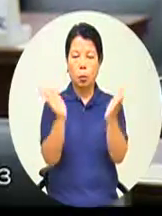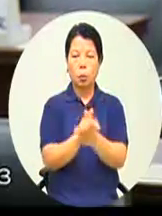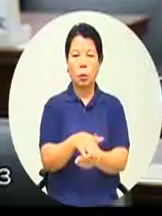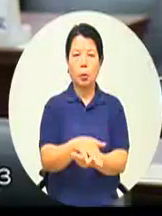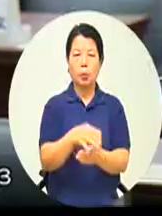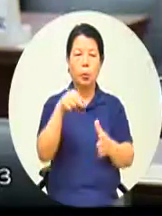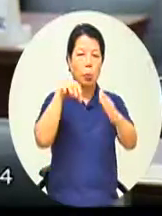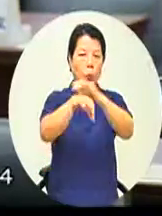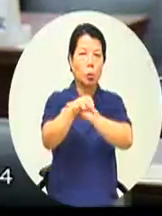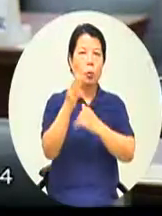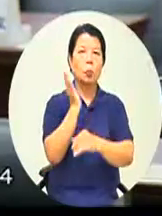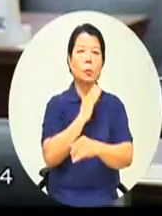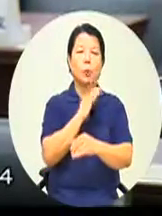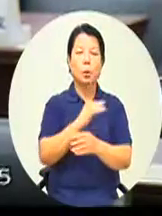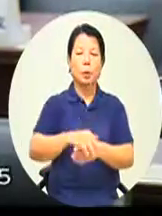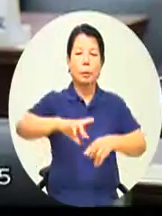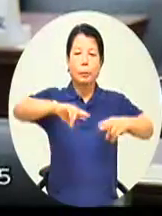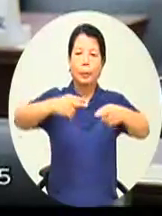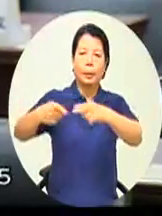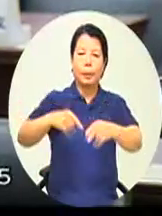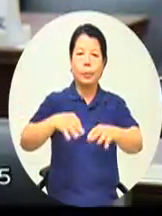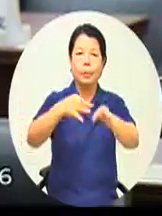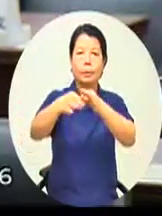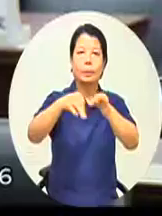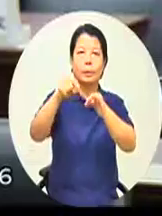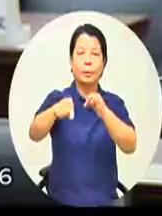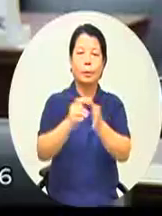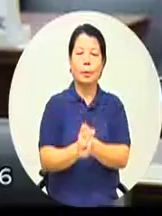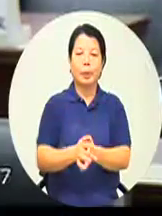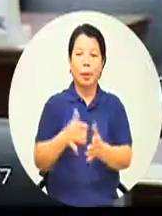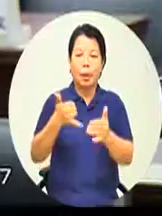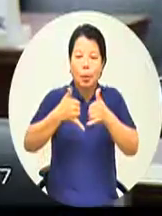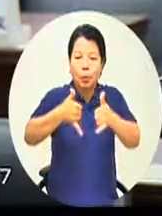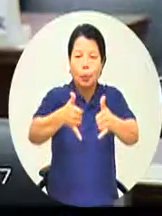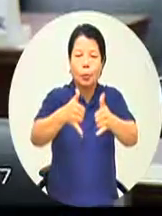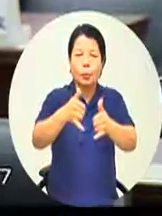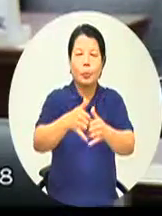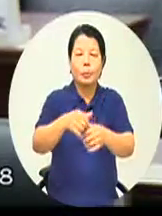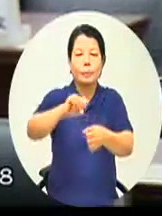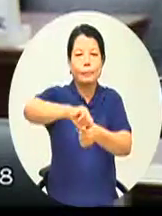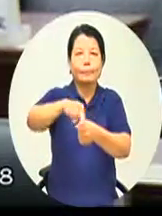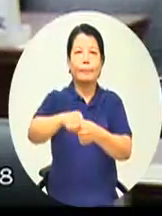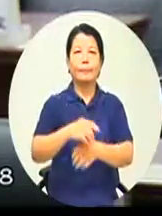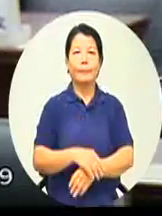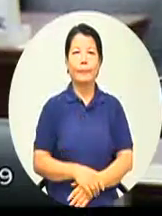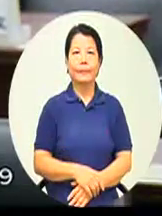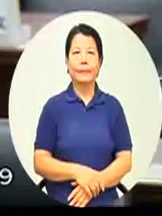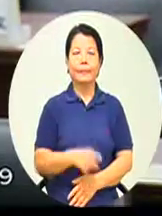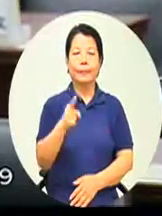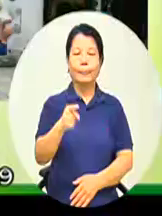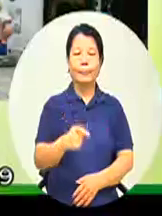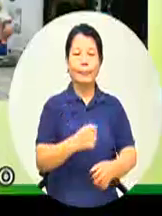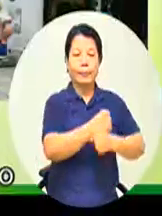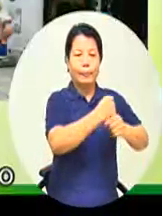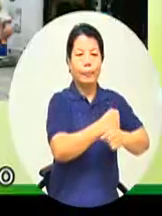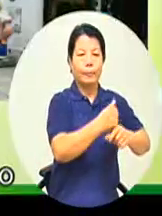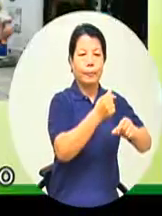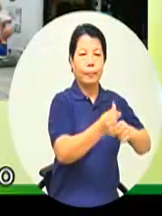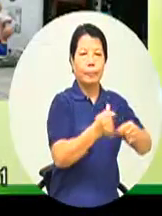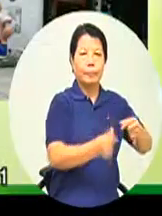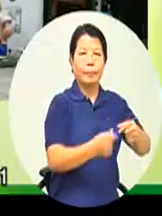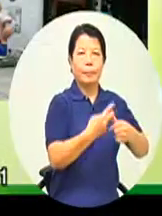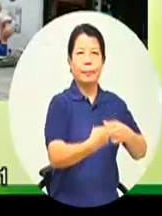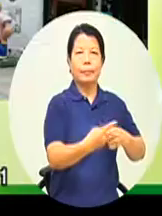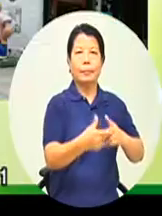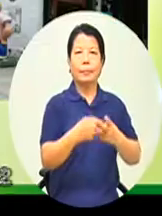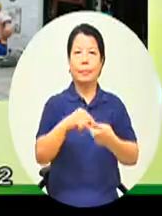库改为做商店，啊较空较细条路呢。吼、哦，你看这边的博物，吼、哦，另外